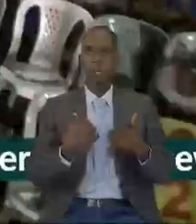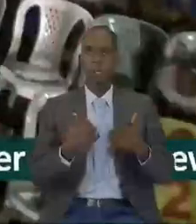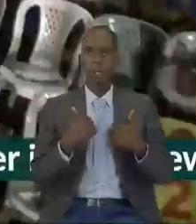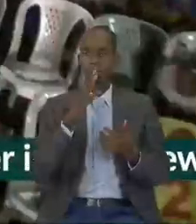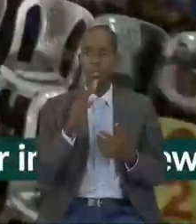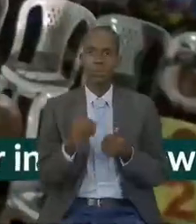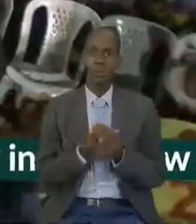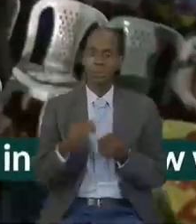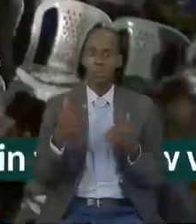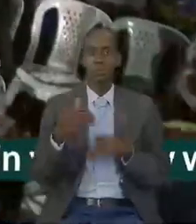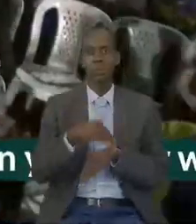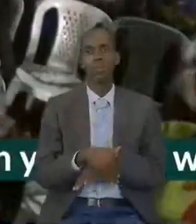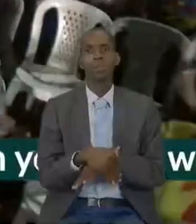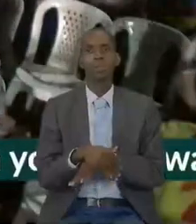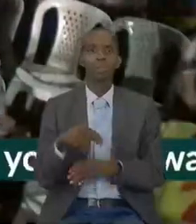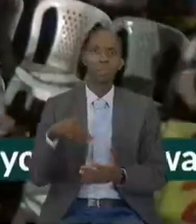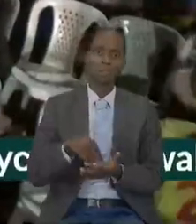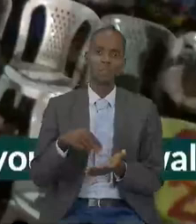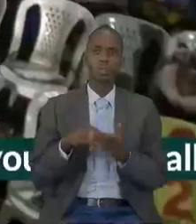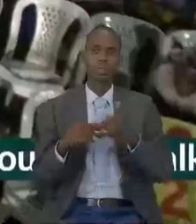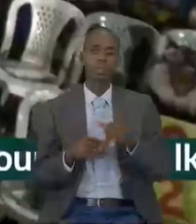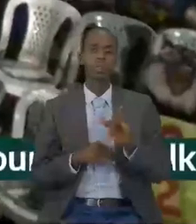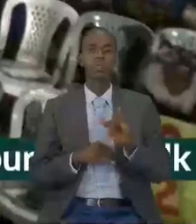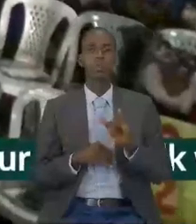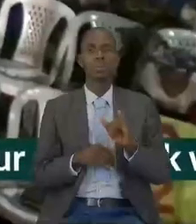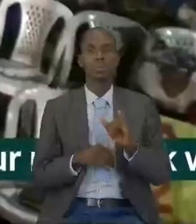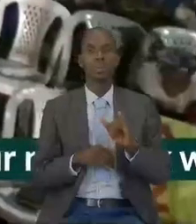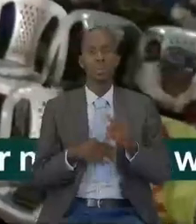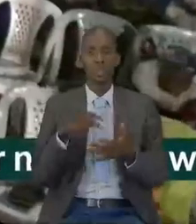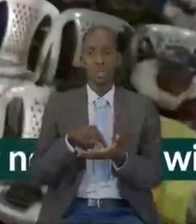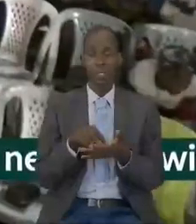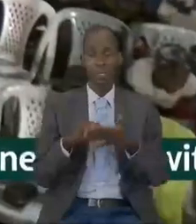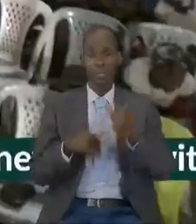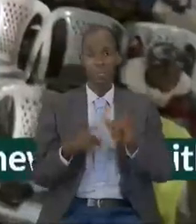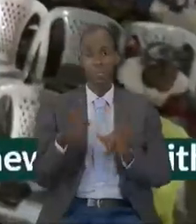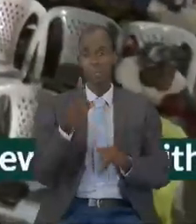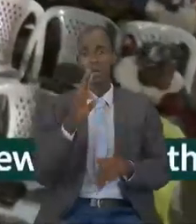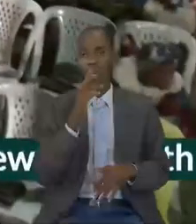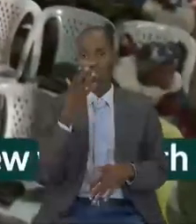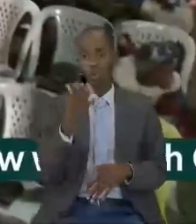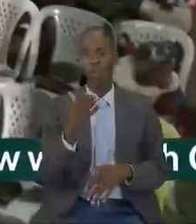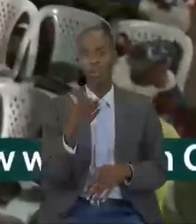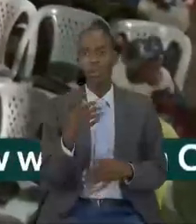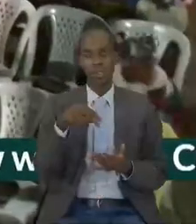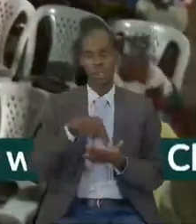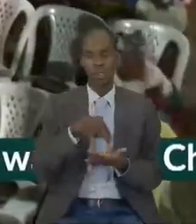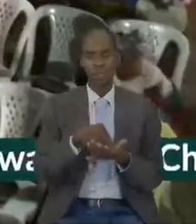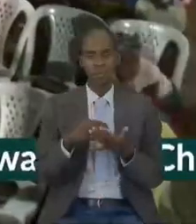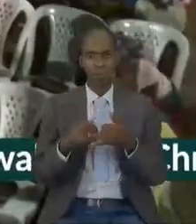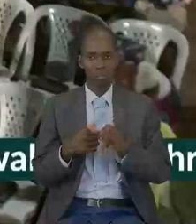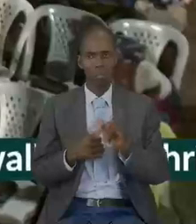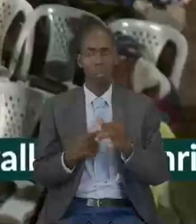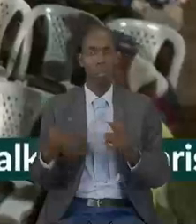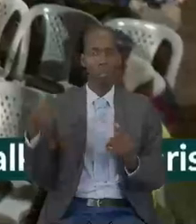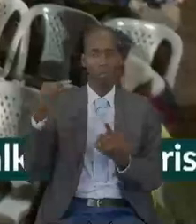Vous avez été lavés ce soir, toujours debout, partout. Sur nos champs de croisade, en